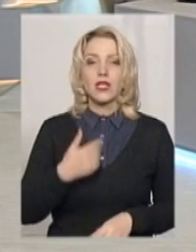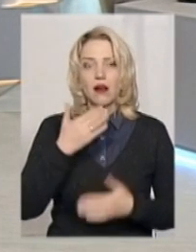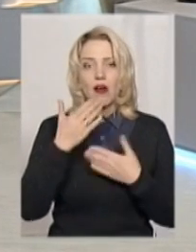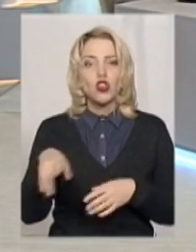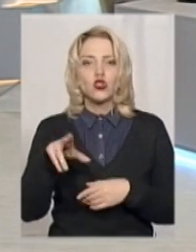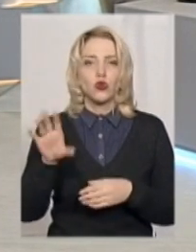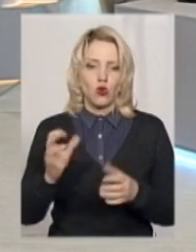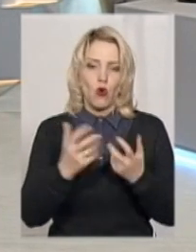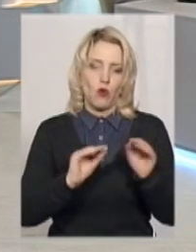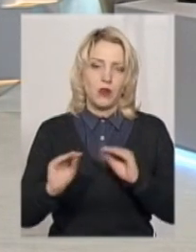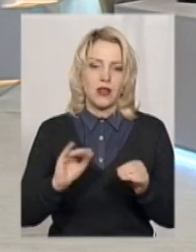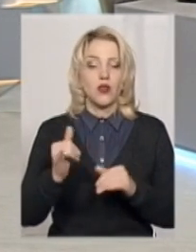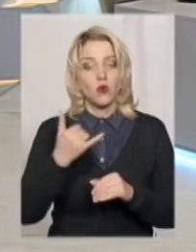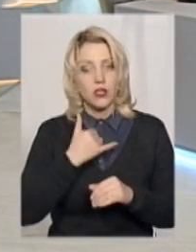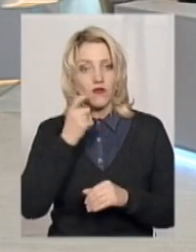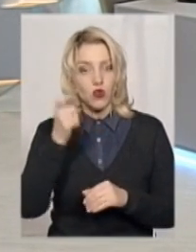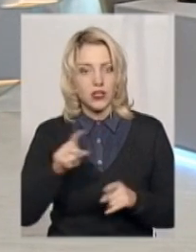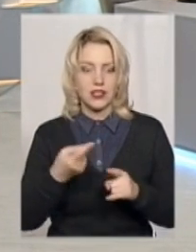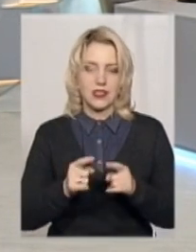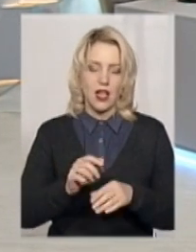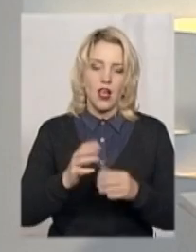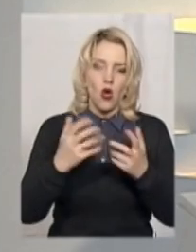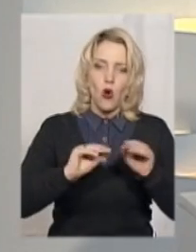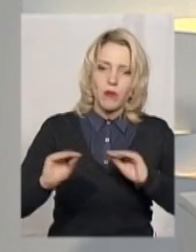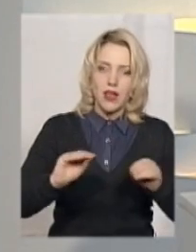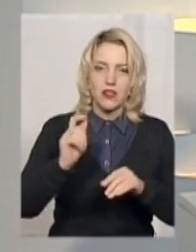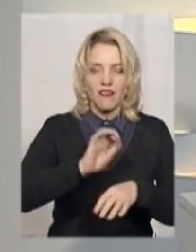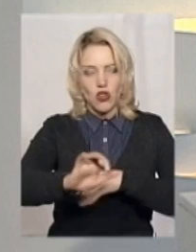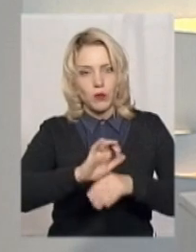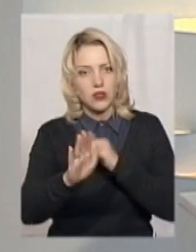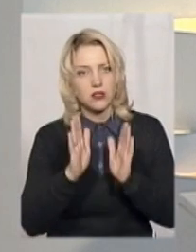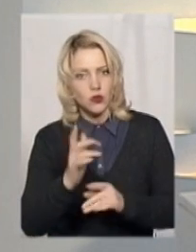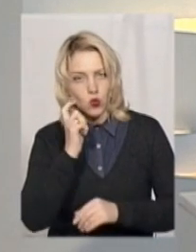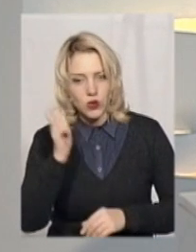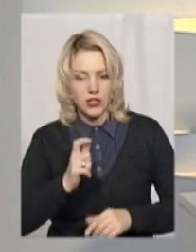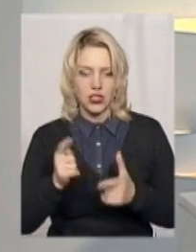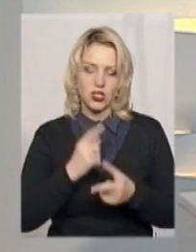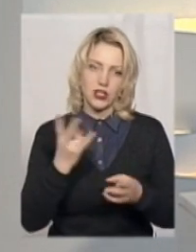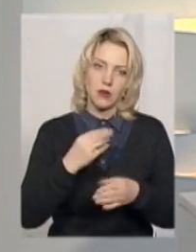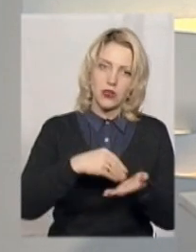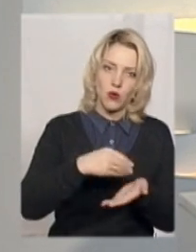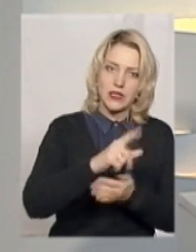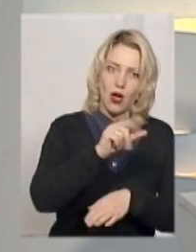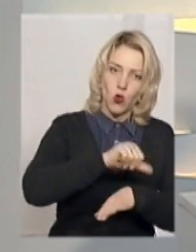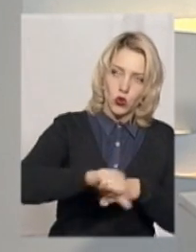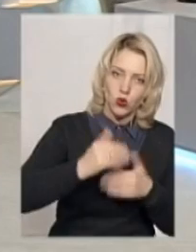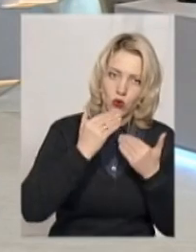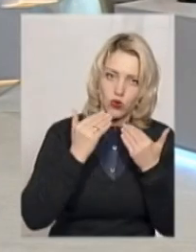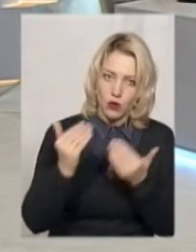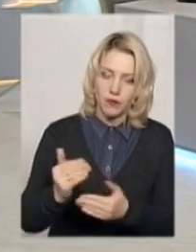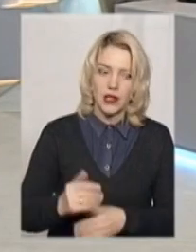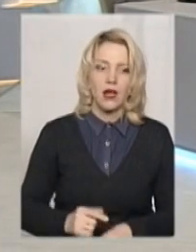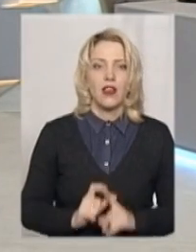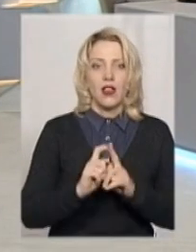рахунок нього в нашій країні? Це обладнання виробництва українського, чи то потрібно закуповувати за кордоном? Ви